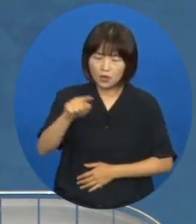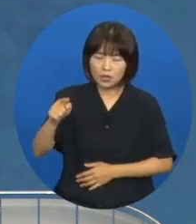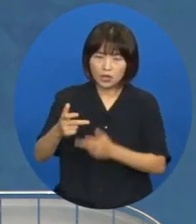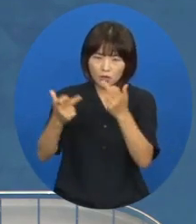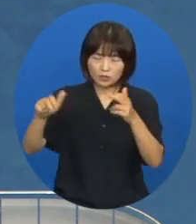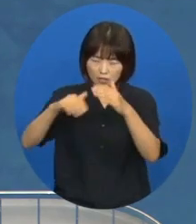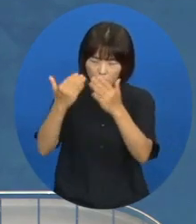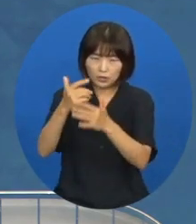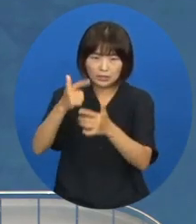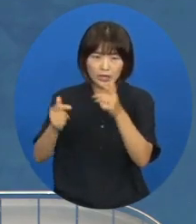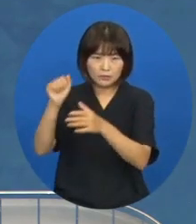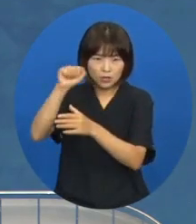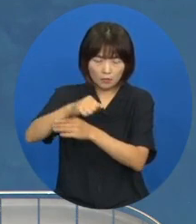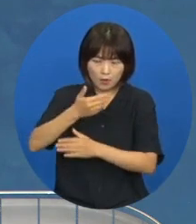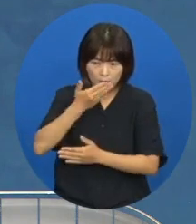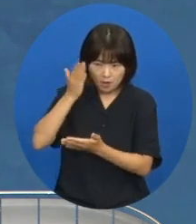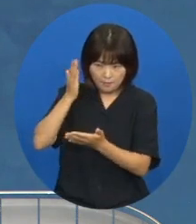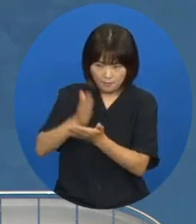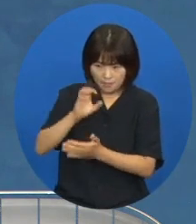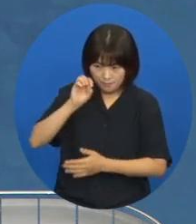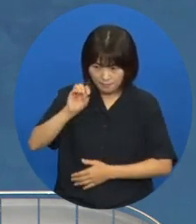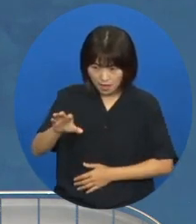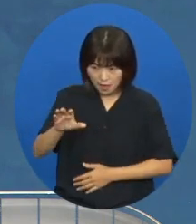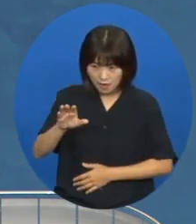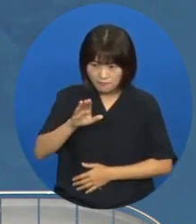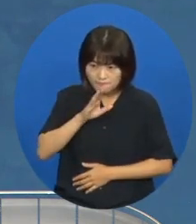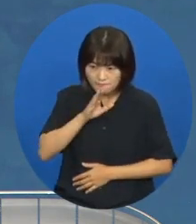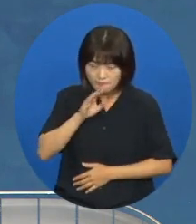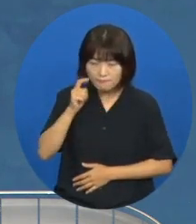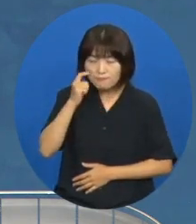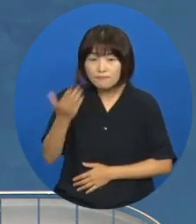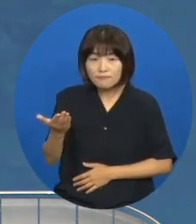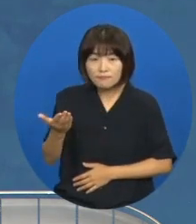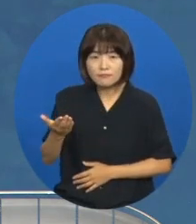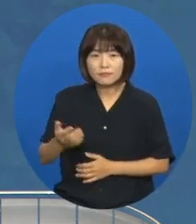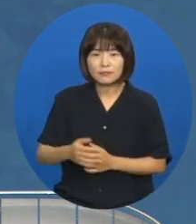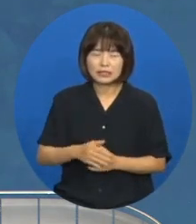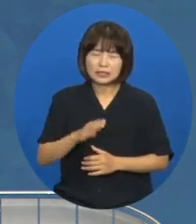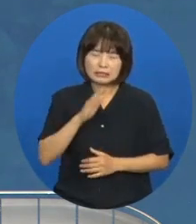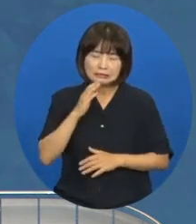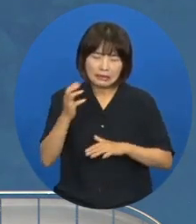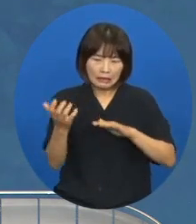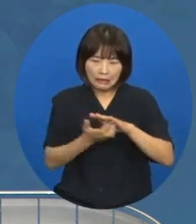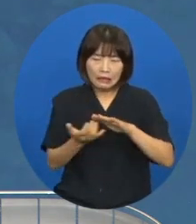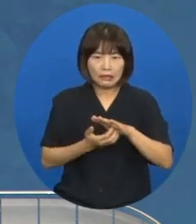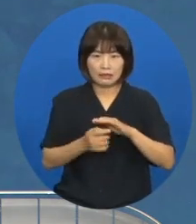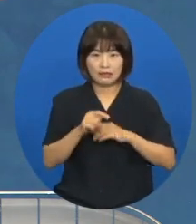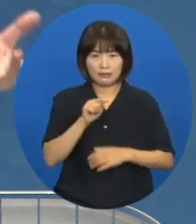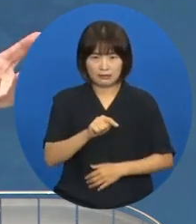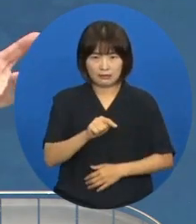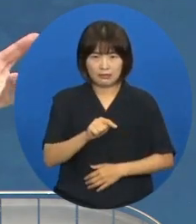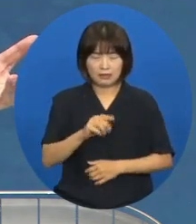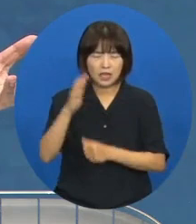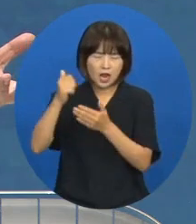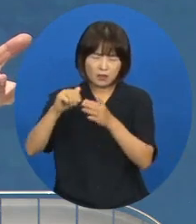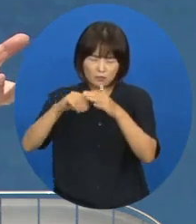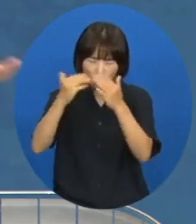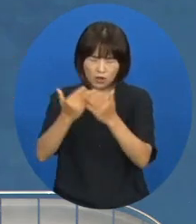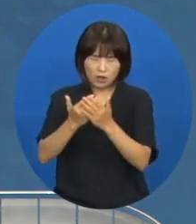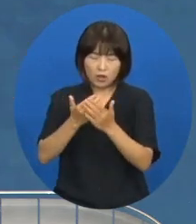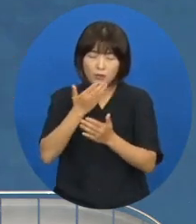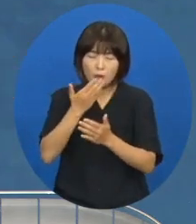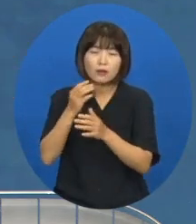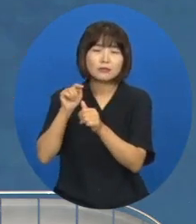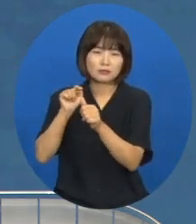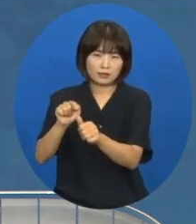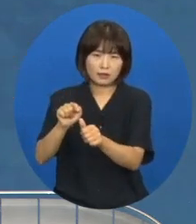동산 모든 나무의 열매를 먹지 말라 하시더냐. 참 교묘하죠. 하나님께서 모든 거 다 먹으라고 그랬어요.